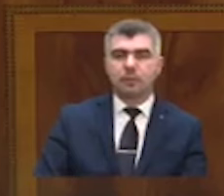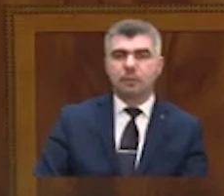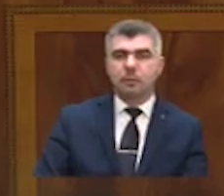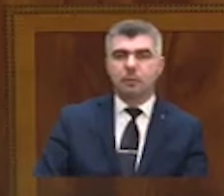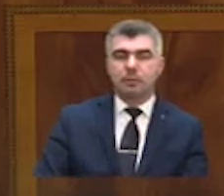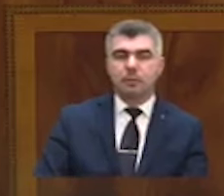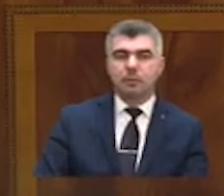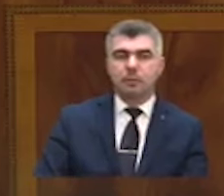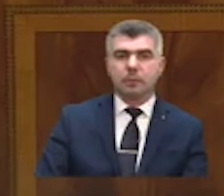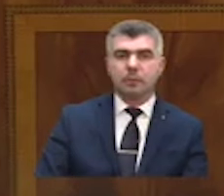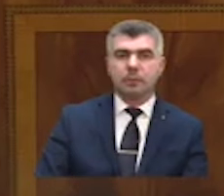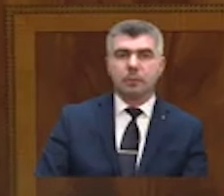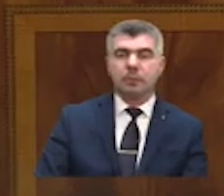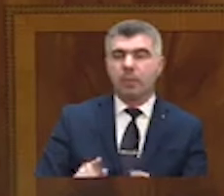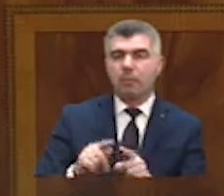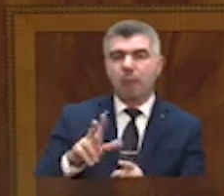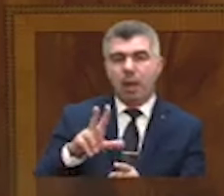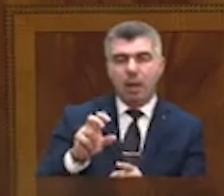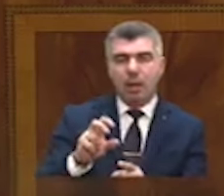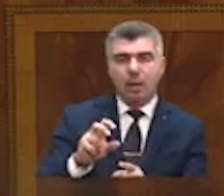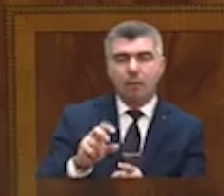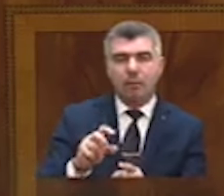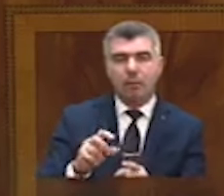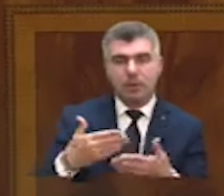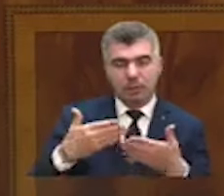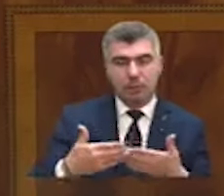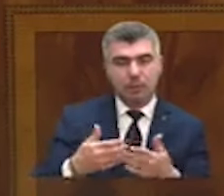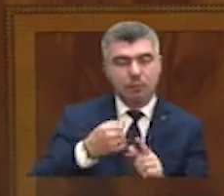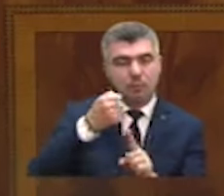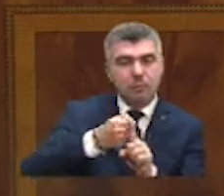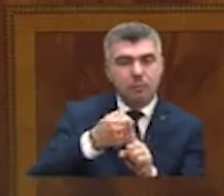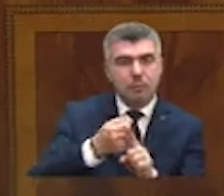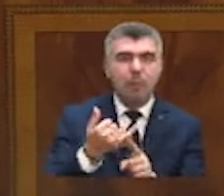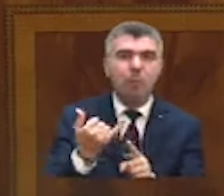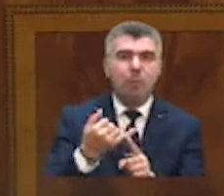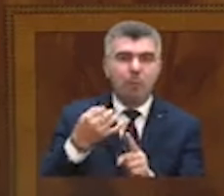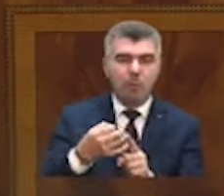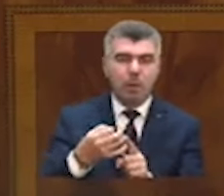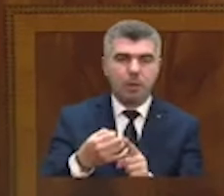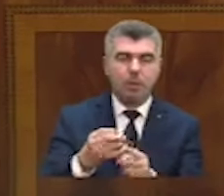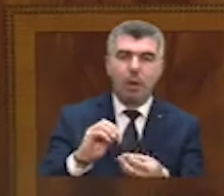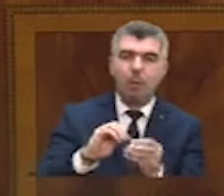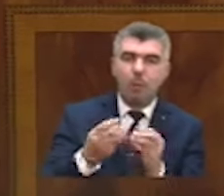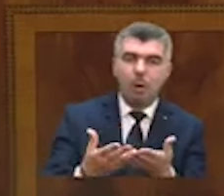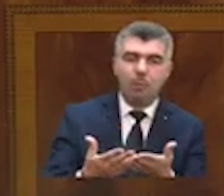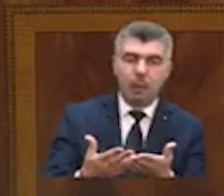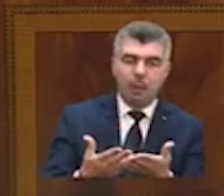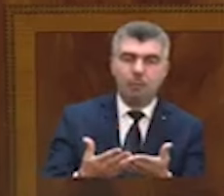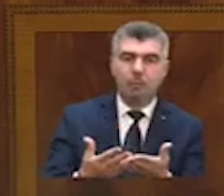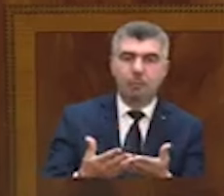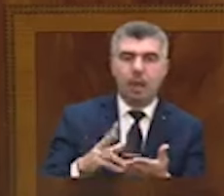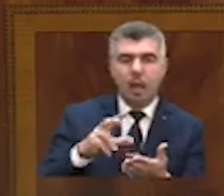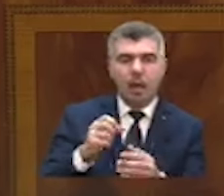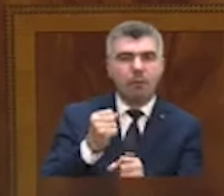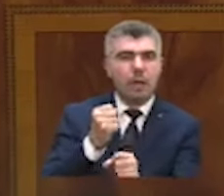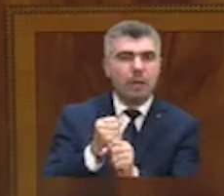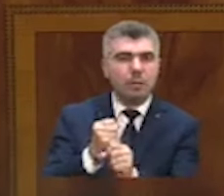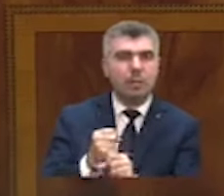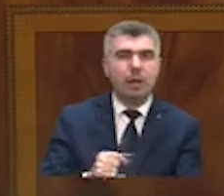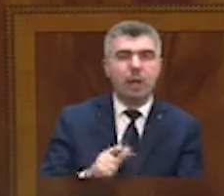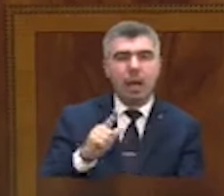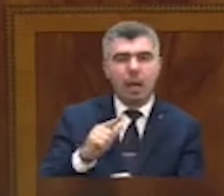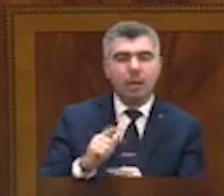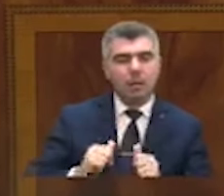احنا عارفين الاهميه ديال هذا الورش عارفين الاهميه ديال الاشكاليه ديال لبلو عندنا